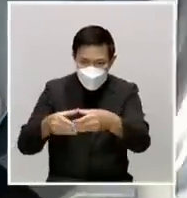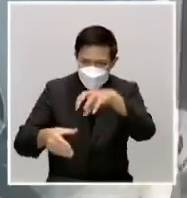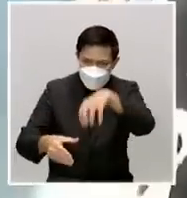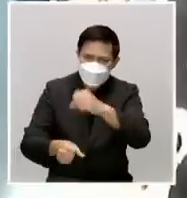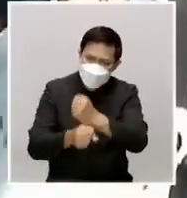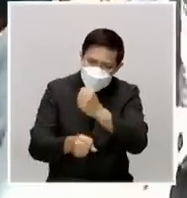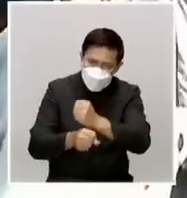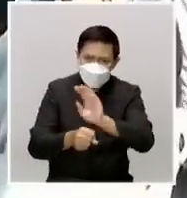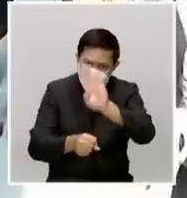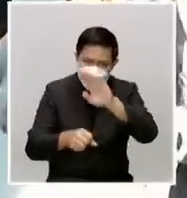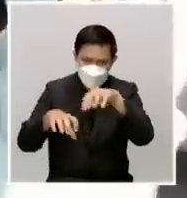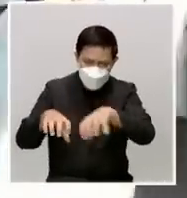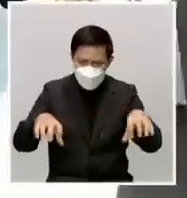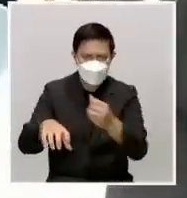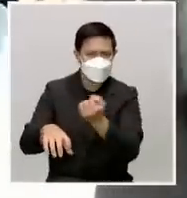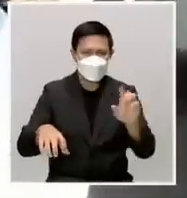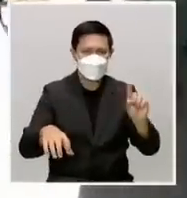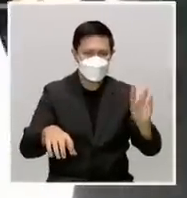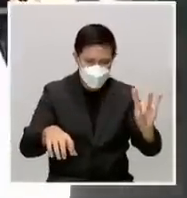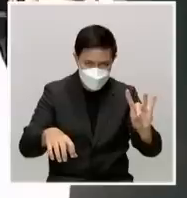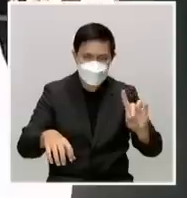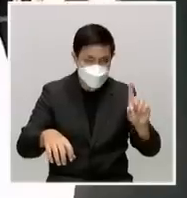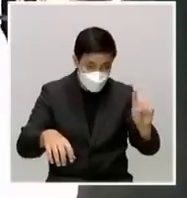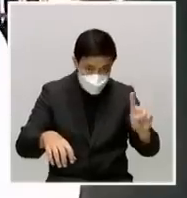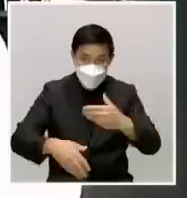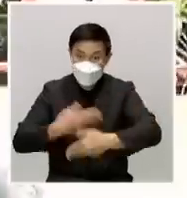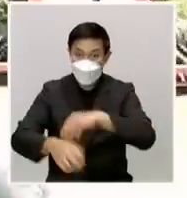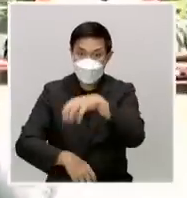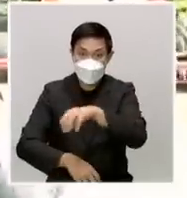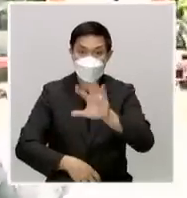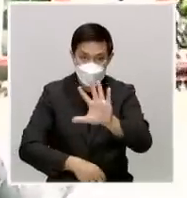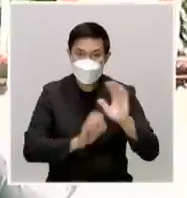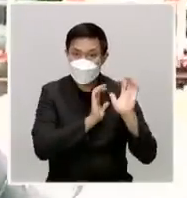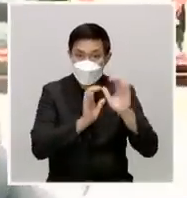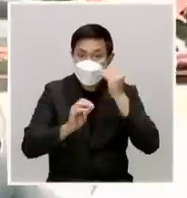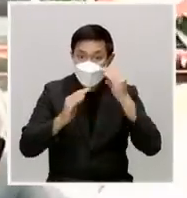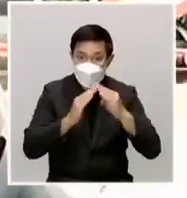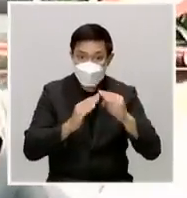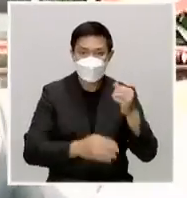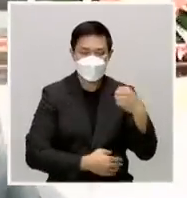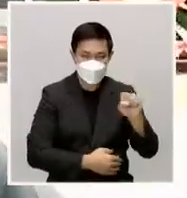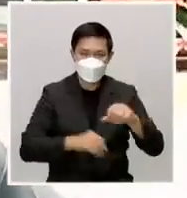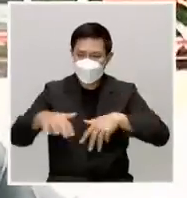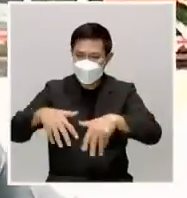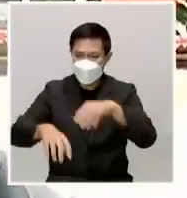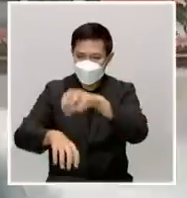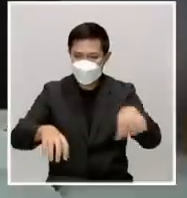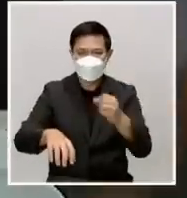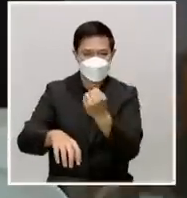อบการ21แห่งตลาด5แห่งที่พักคนงานก่อสร้าง10แห่งและชุมชน4แห่งด้วยกัน